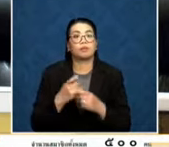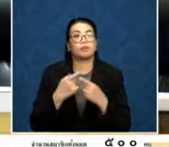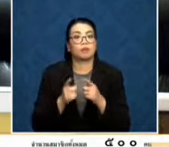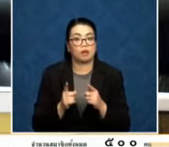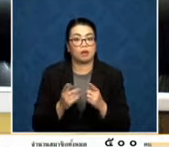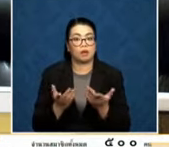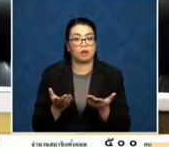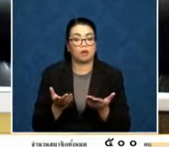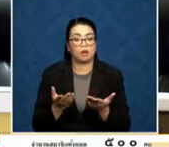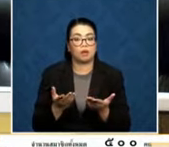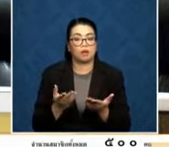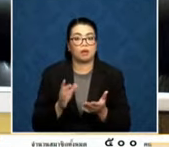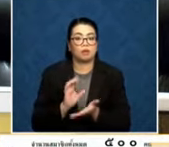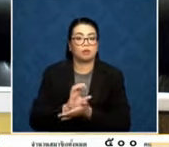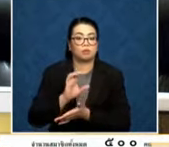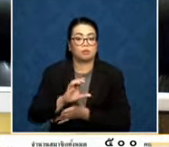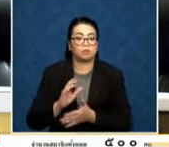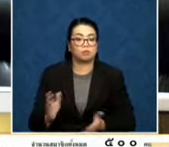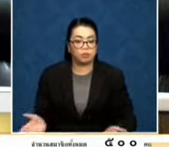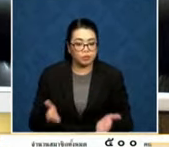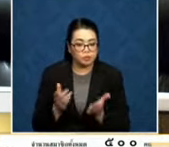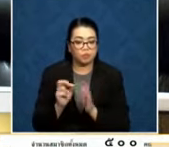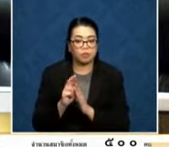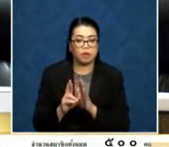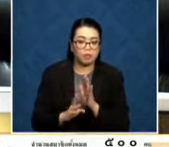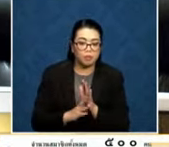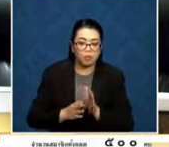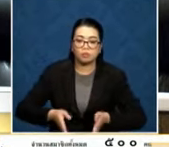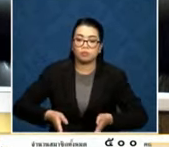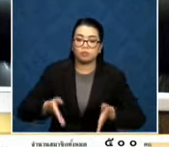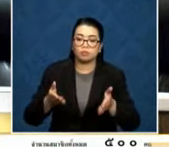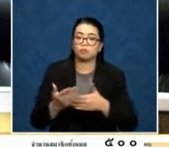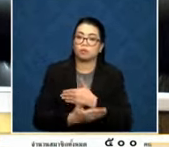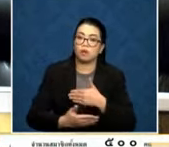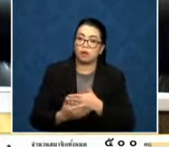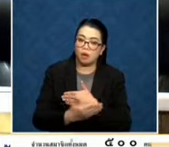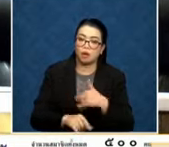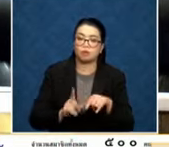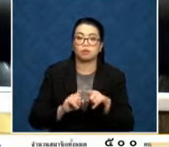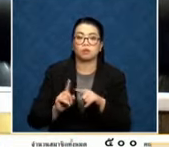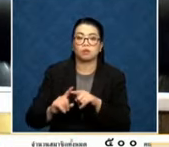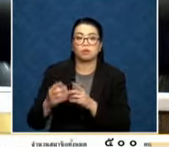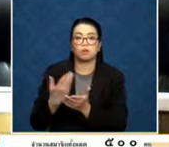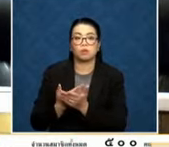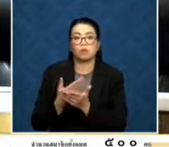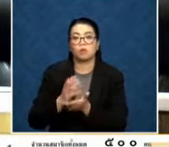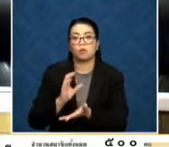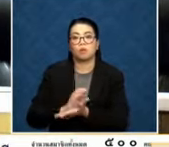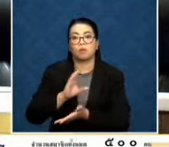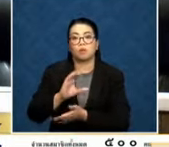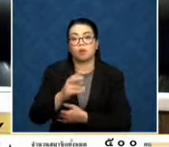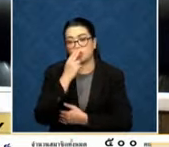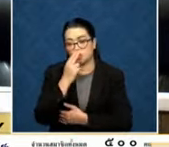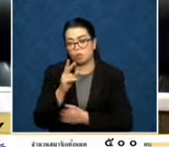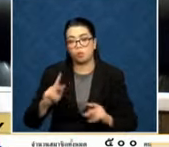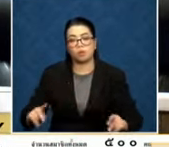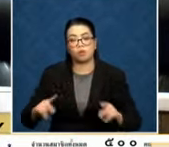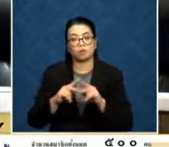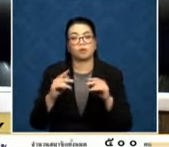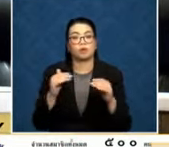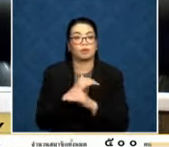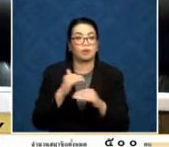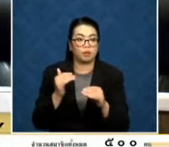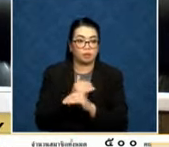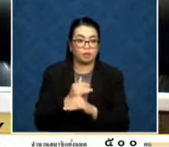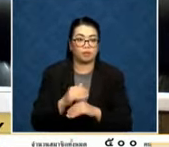เราขาดการสนับสนุนระบบรางระบบทางลางนะครับผมไปดูงบประมาณของของกระทรวงมนาคม